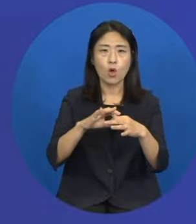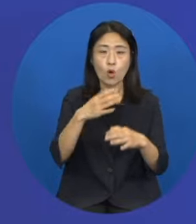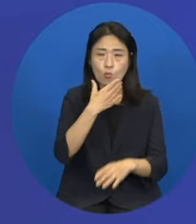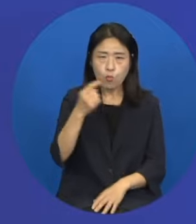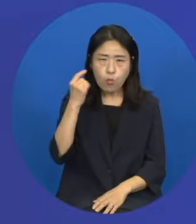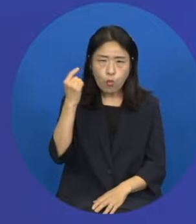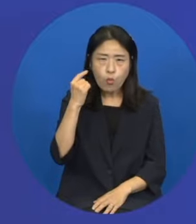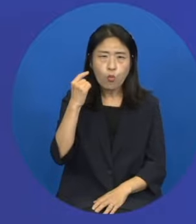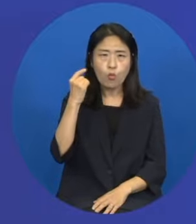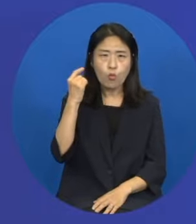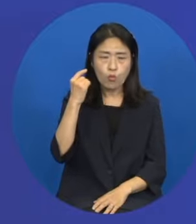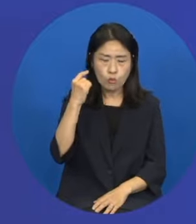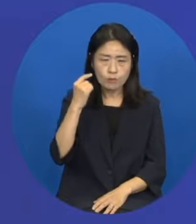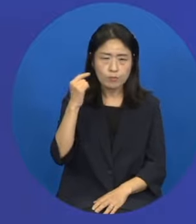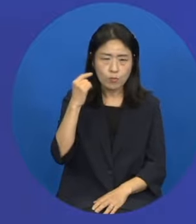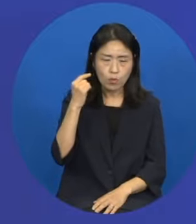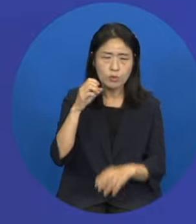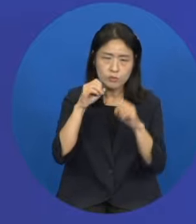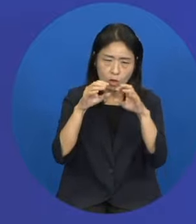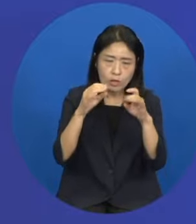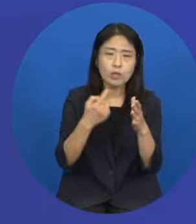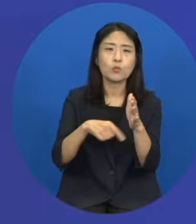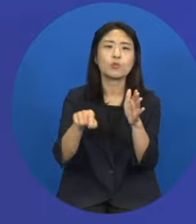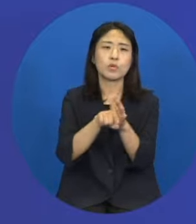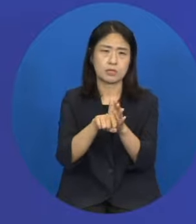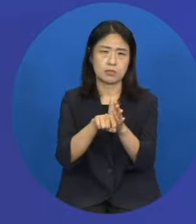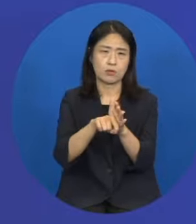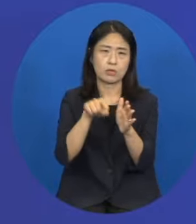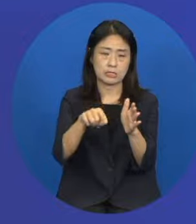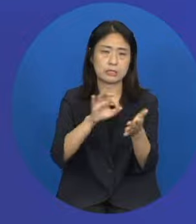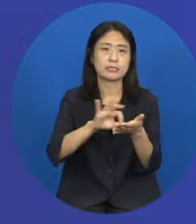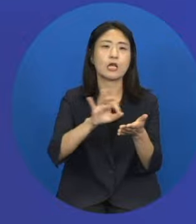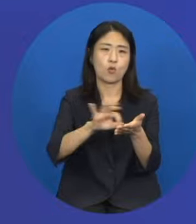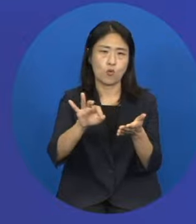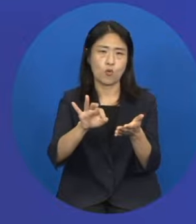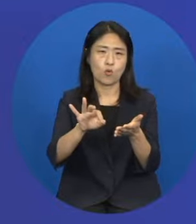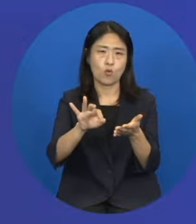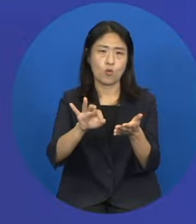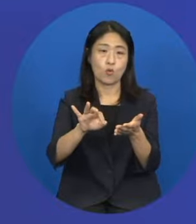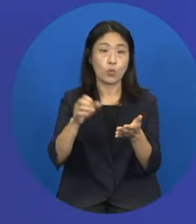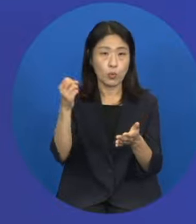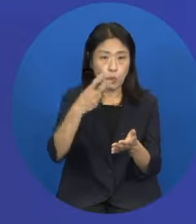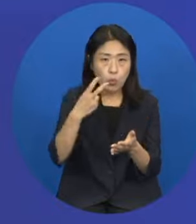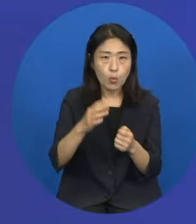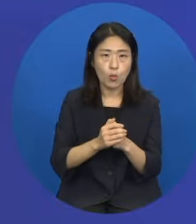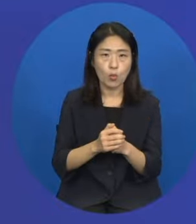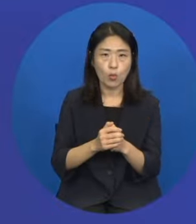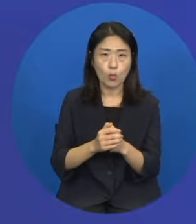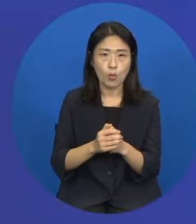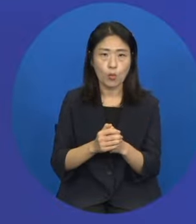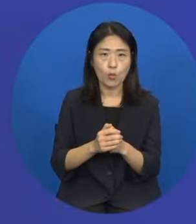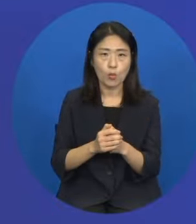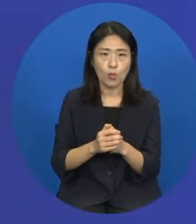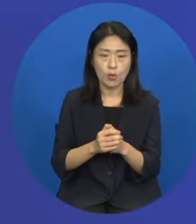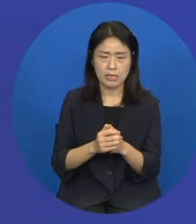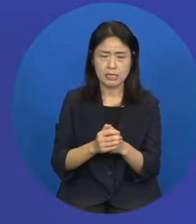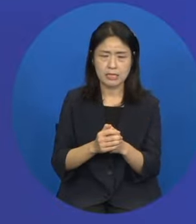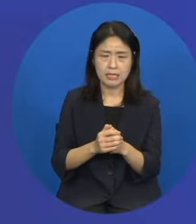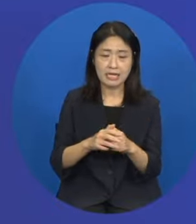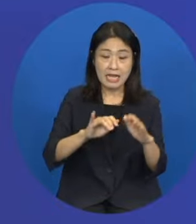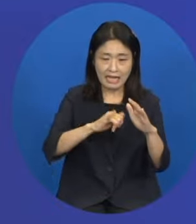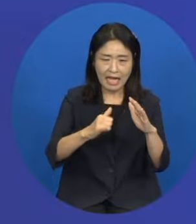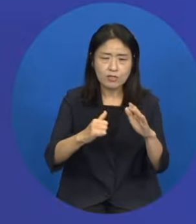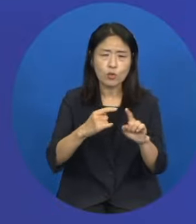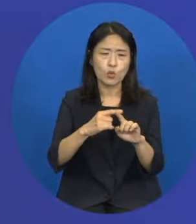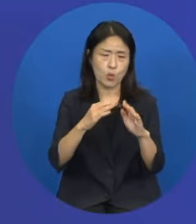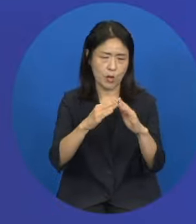엄청나게 그 온라인이 활용되고 있다라고 하는 것, 그리고 새가족들은 소규모 가정그룹에서 제자훈련도 받고 있다는 겁니다. 이것이